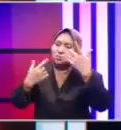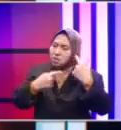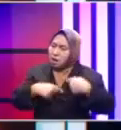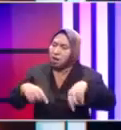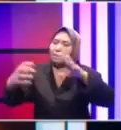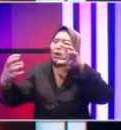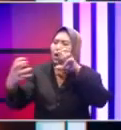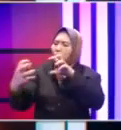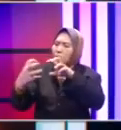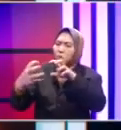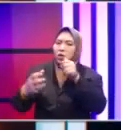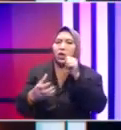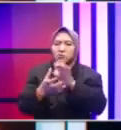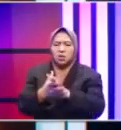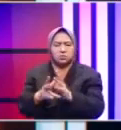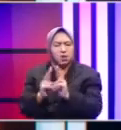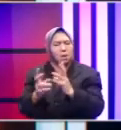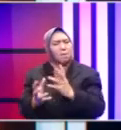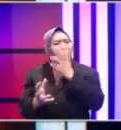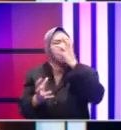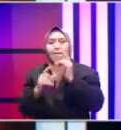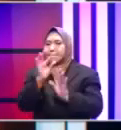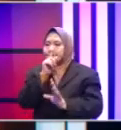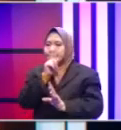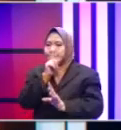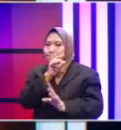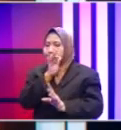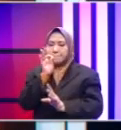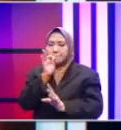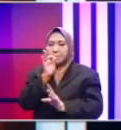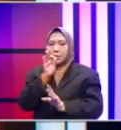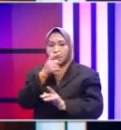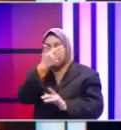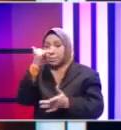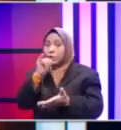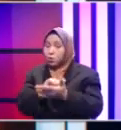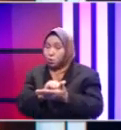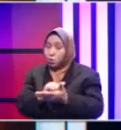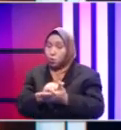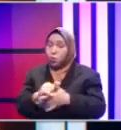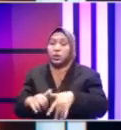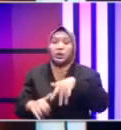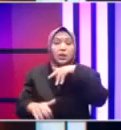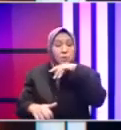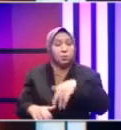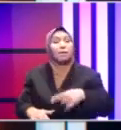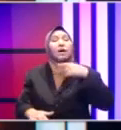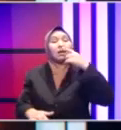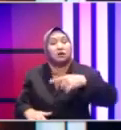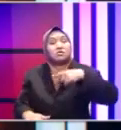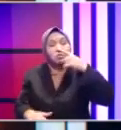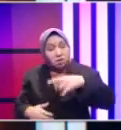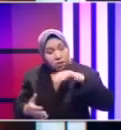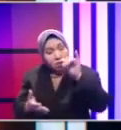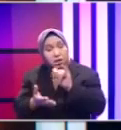istri kan kalau orang semacam marah sangat diam ia keren itu nabi salam kecil Fadhli semangka newbie senyum